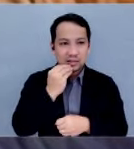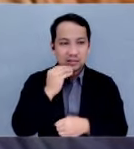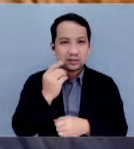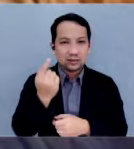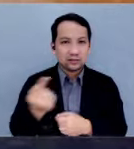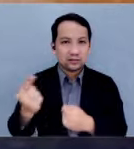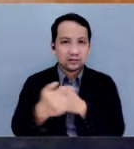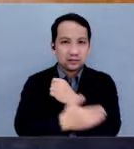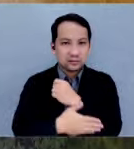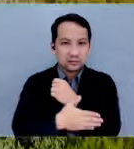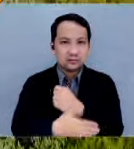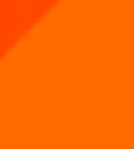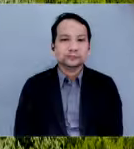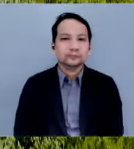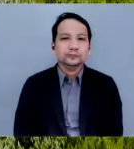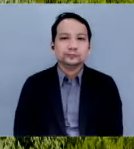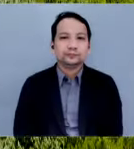bansa.